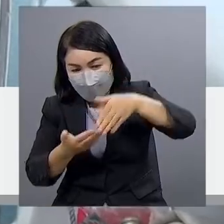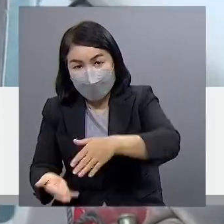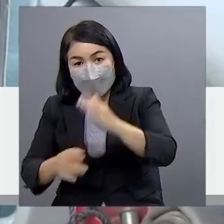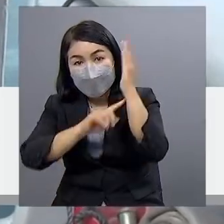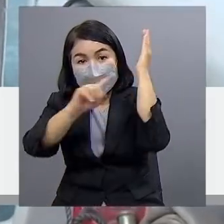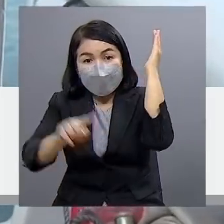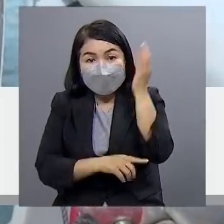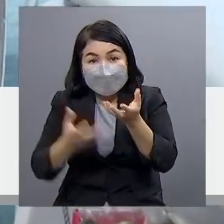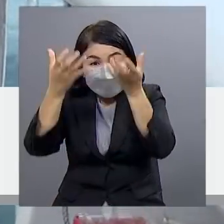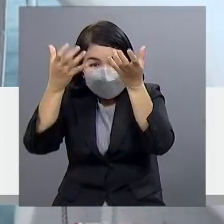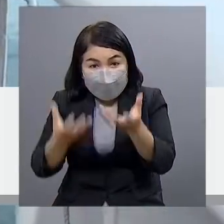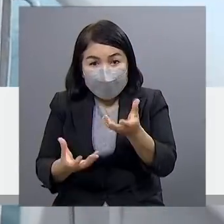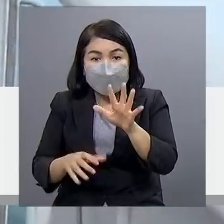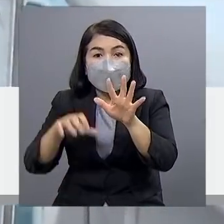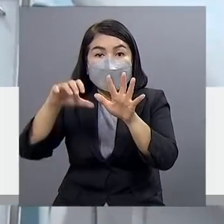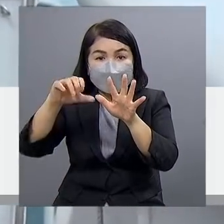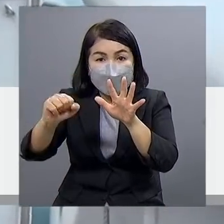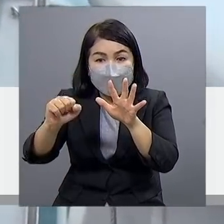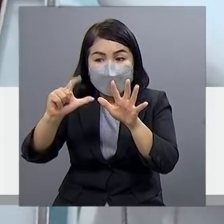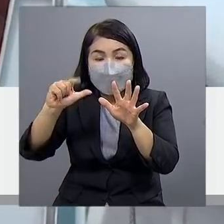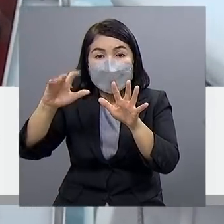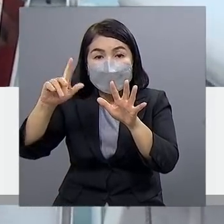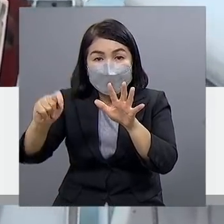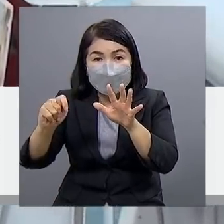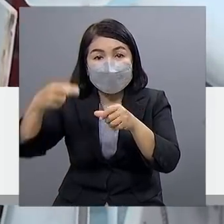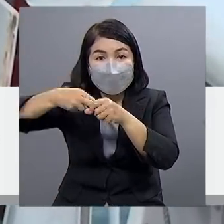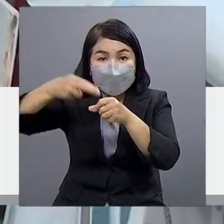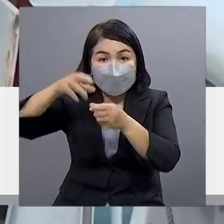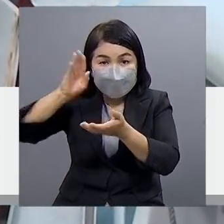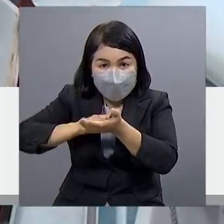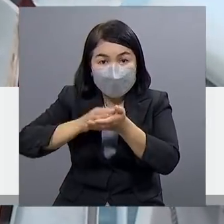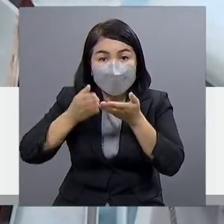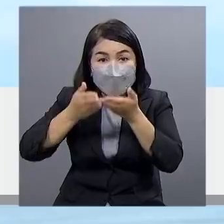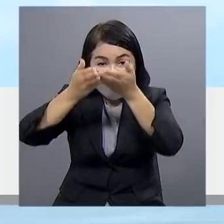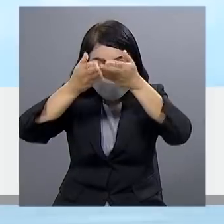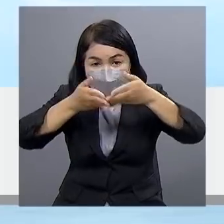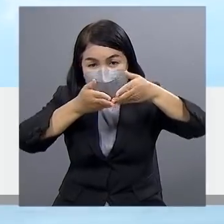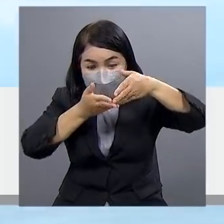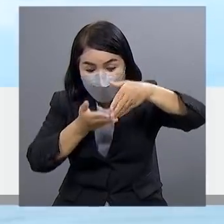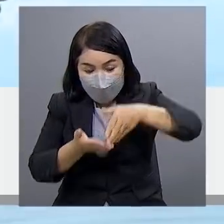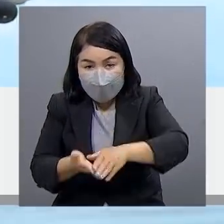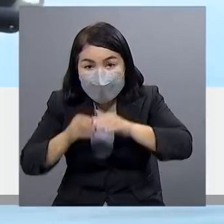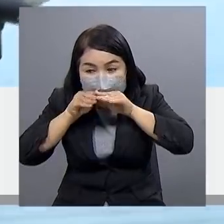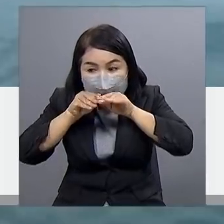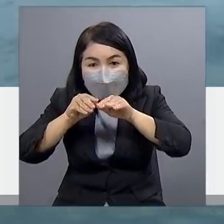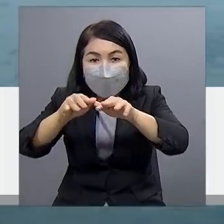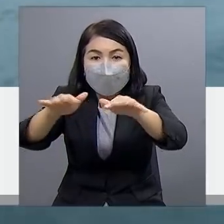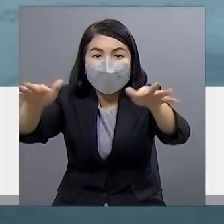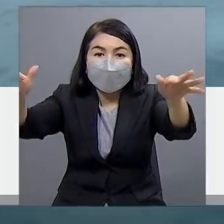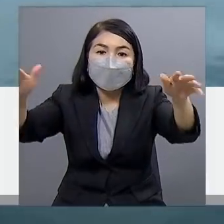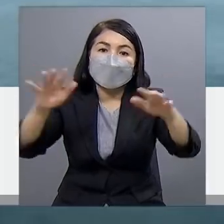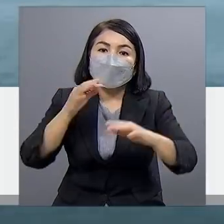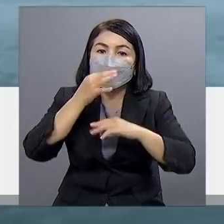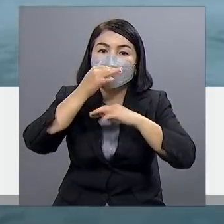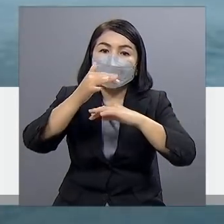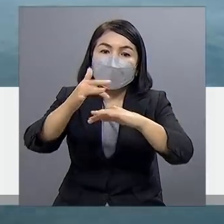ที่รอการเก็บกู้รวมถึงมีน้ำมันอีกส่วนหนึ่งรั่วไหลลงสู่ทะเลและเริ่มแพร่กระจายเข้าสู่สภาพแวดล้อมได้สร้างความกังวล